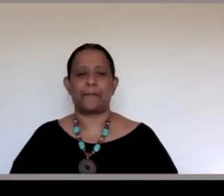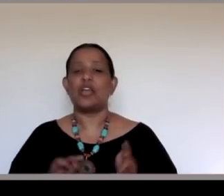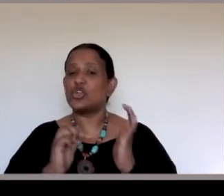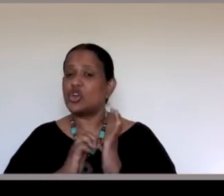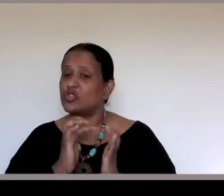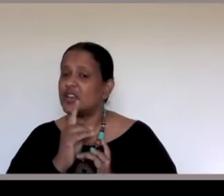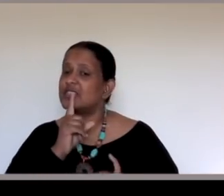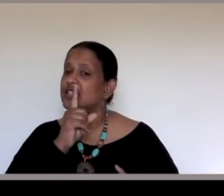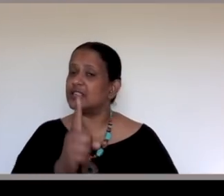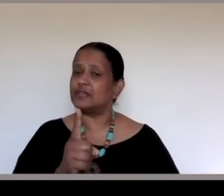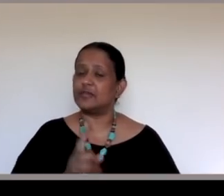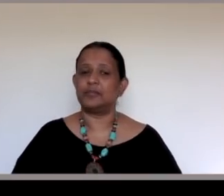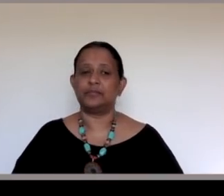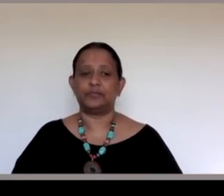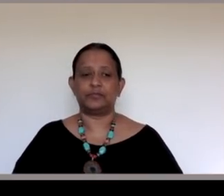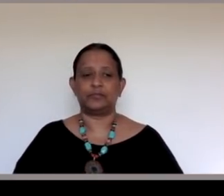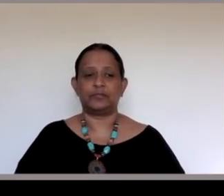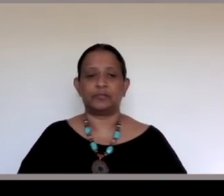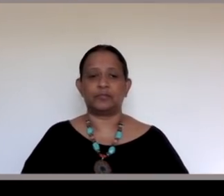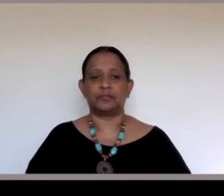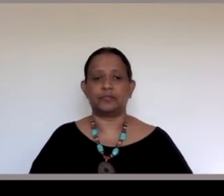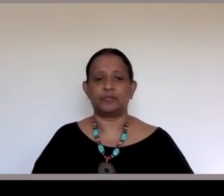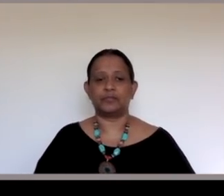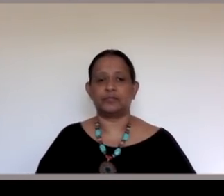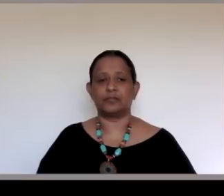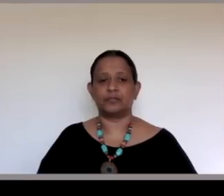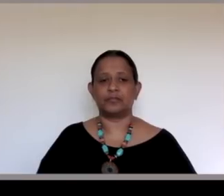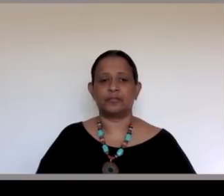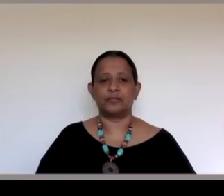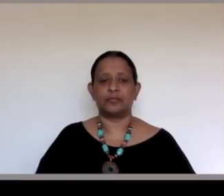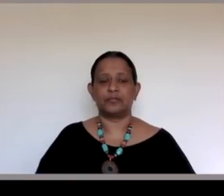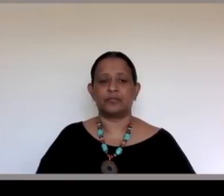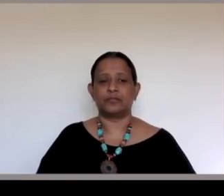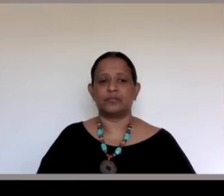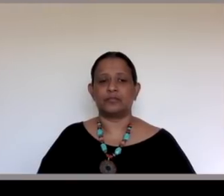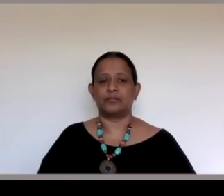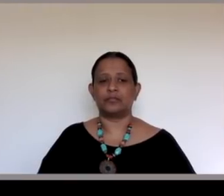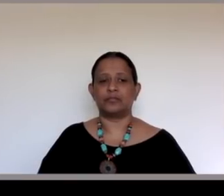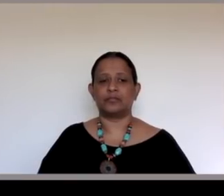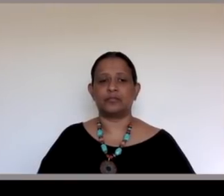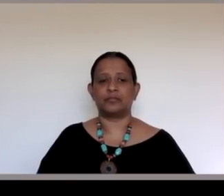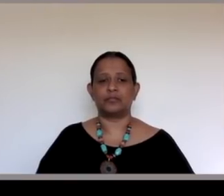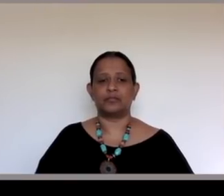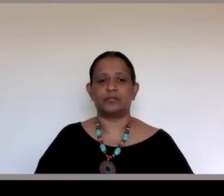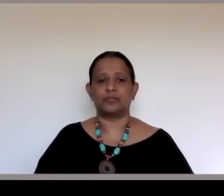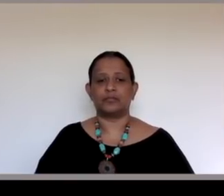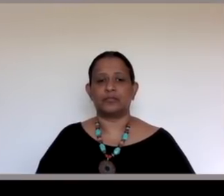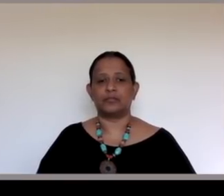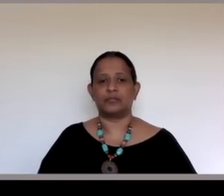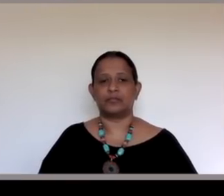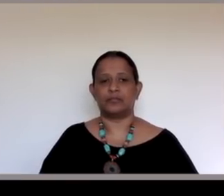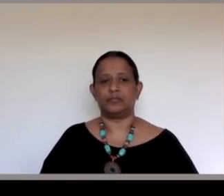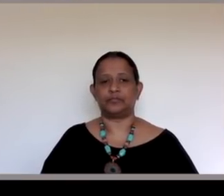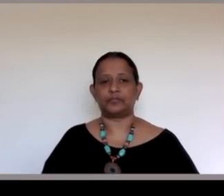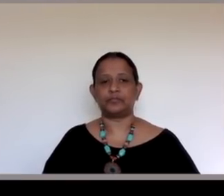தேவால் மதாய். இயேசுஸ் வஹான்சே பேஹதிலி அப்படியே இதே கேனோ என்னுடைய மகிழ்ச்சி தங்கியிருப்பது எனக்குள் ஏற்படுகின்ற